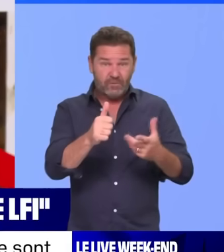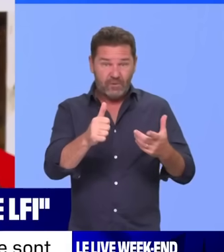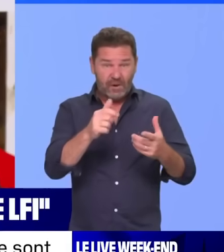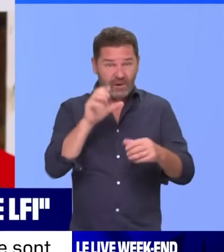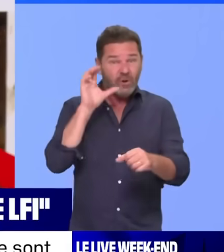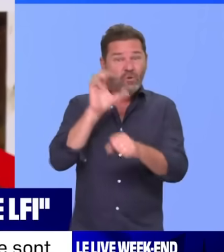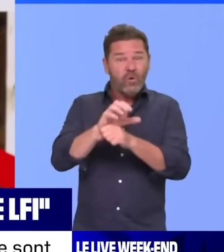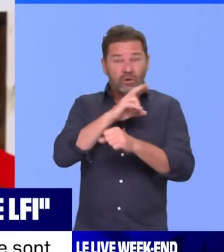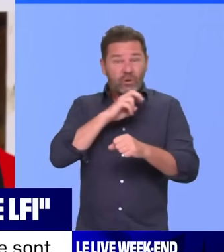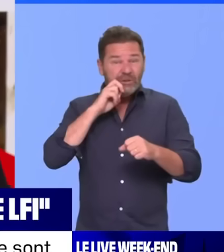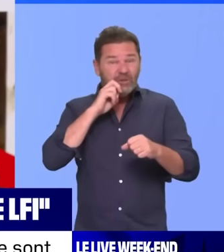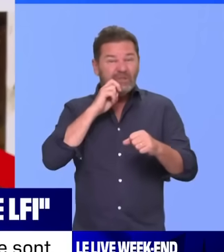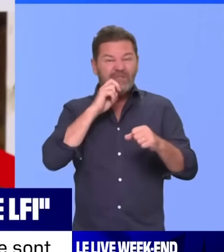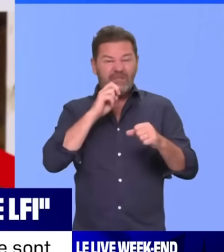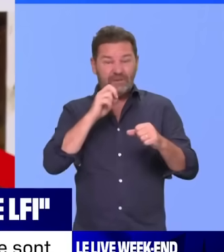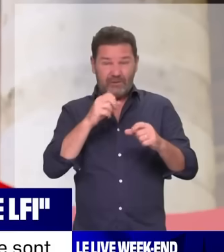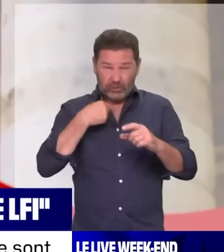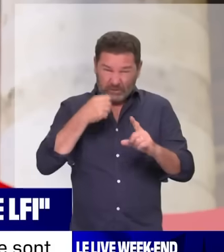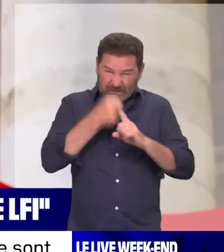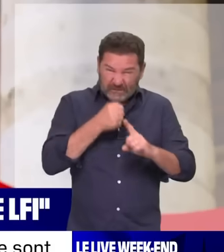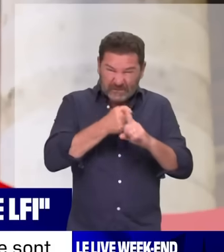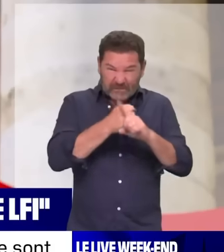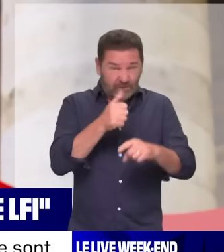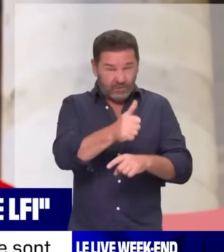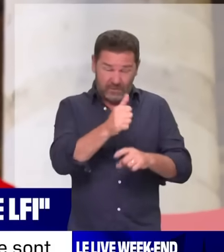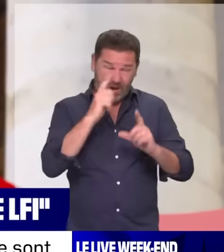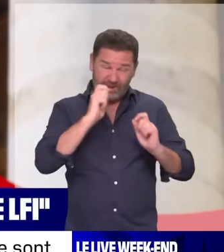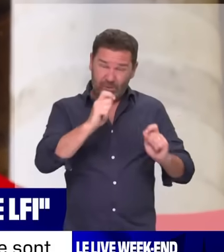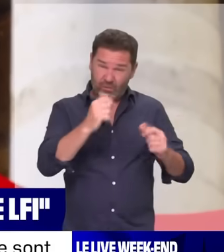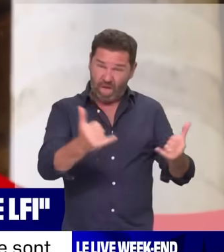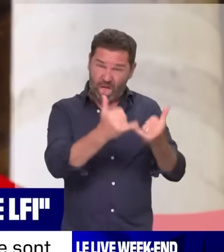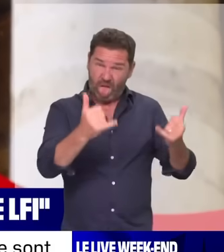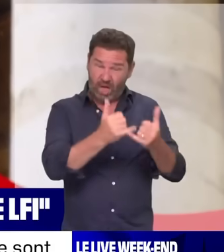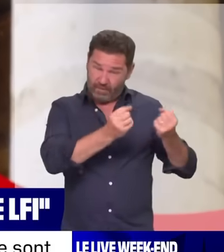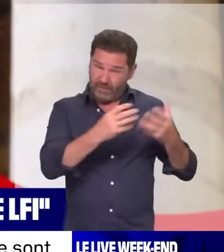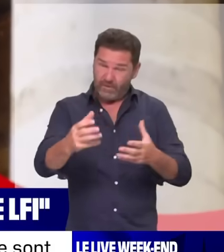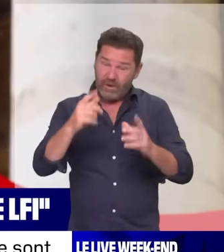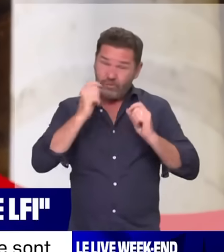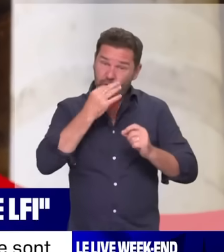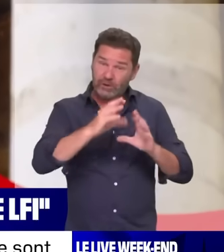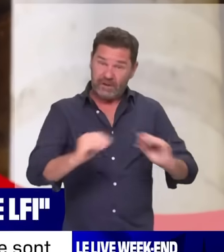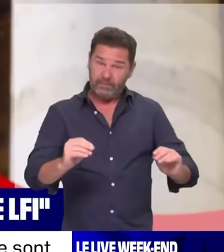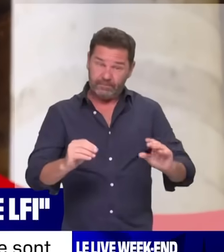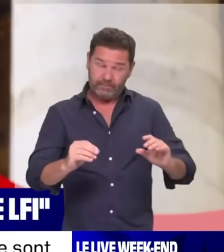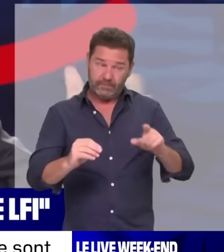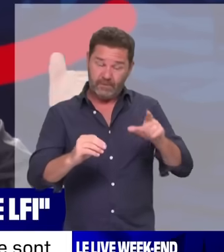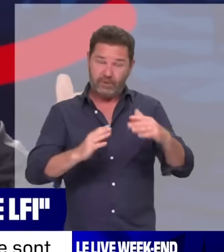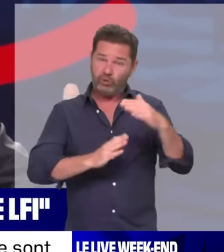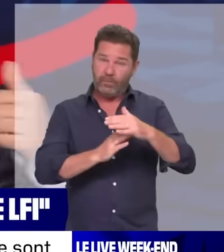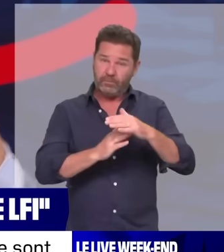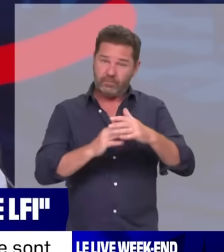l'antisémitisme parce que vous banalisez ceux qui sont en train d'y atendre donc au bout d'un moment je vous le dis très calmement mais